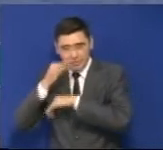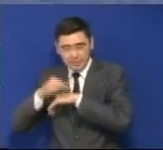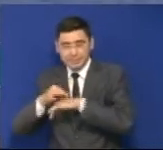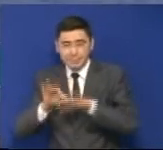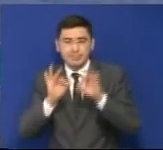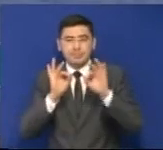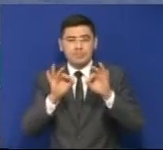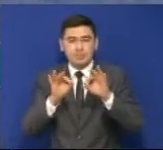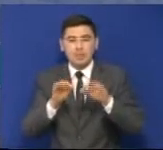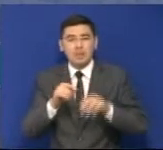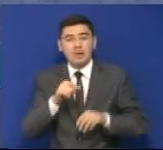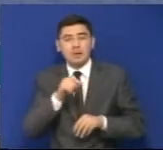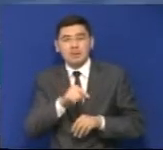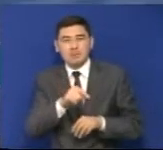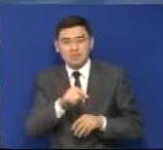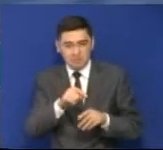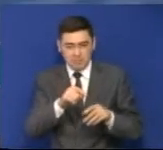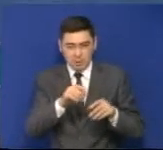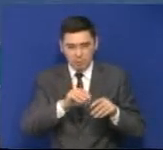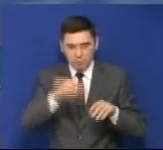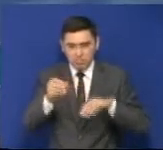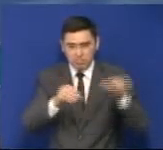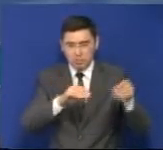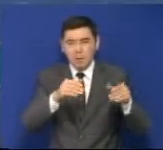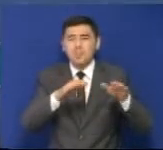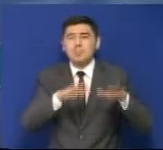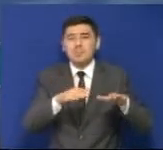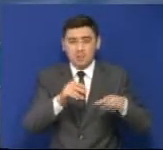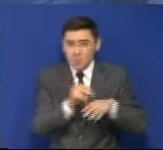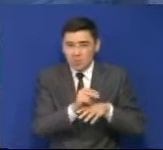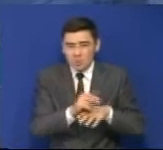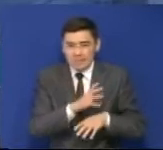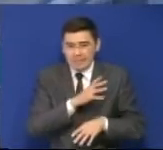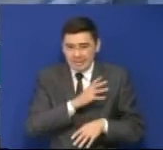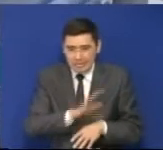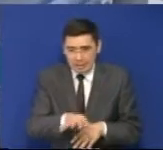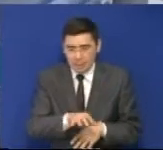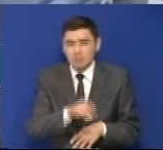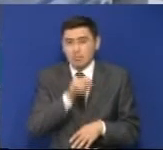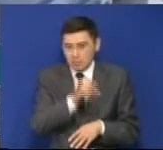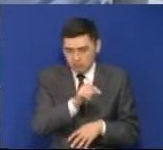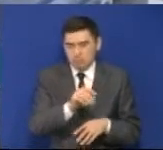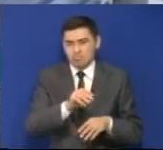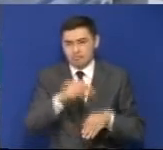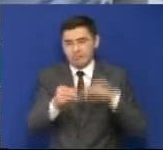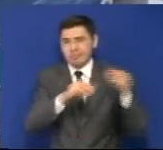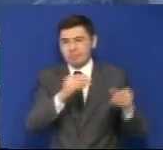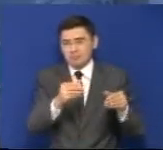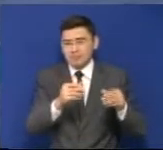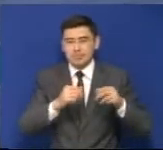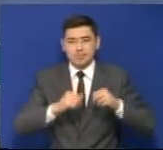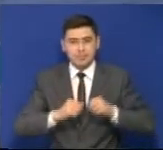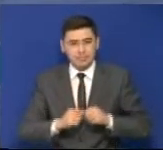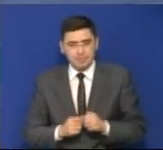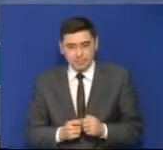шұңқырлар жөндеу өтпеген жерлерде пайда болған. Бұған дейін облыстық әкімшіліктің күтімінде болған аспалы көпір биылдан бастап